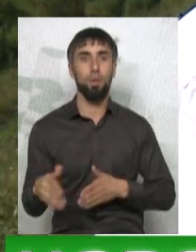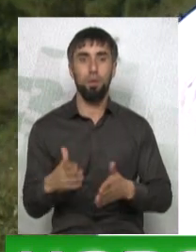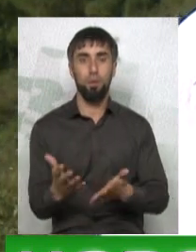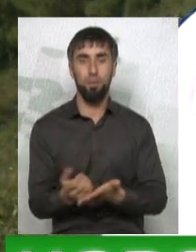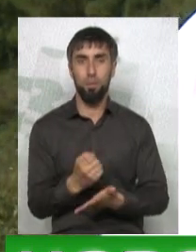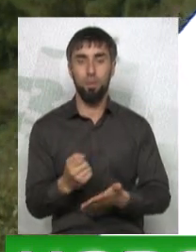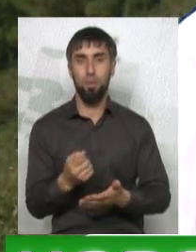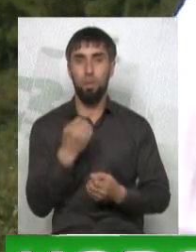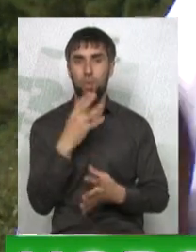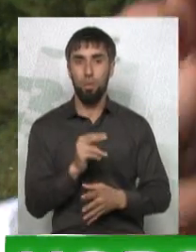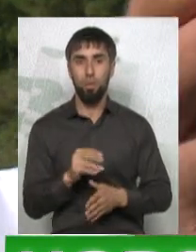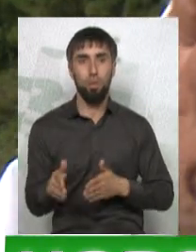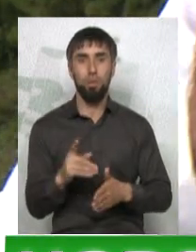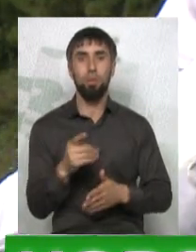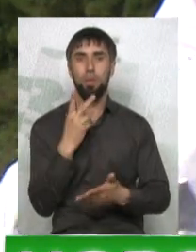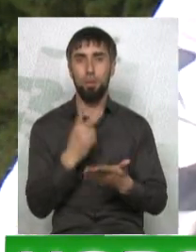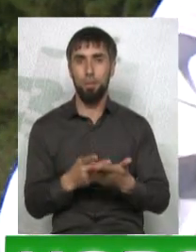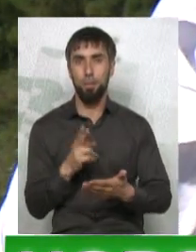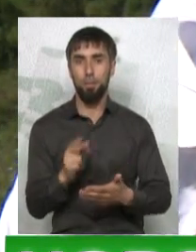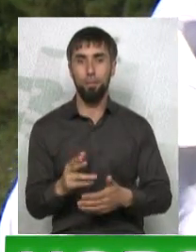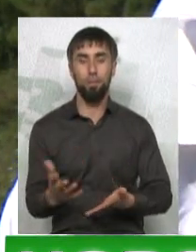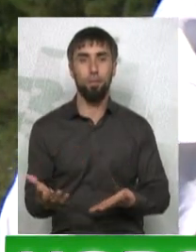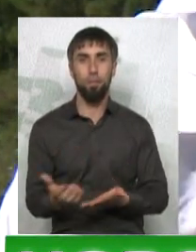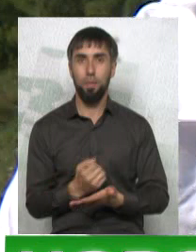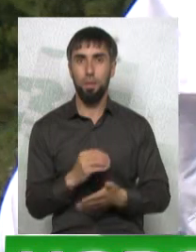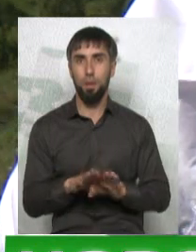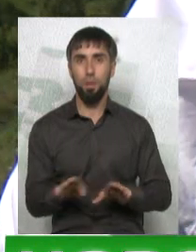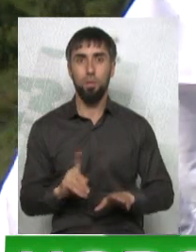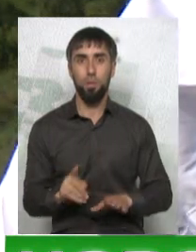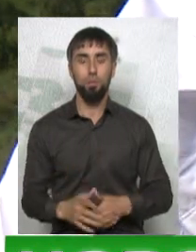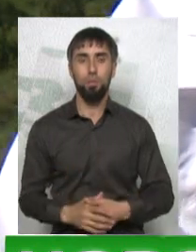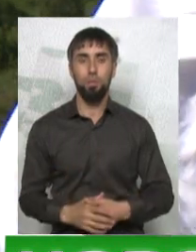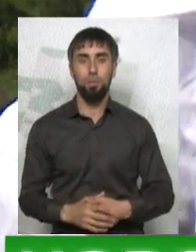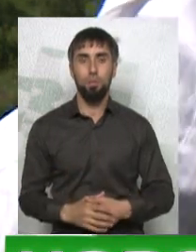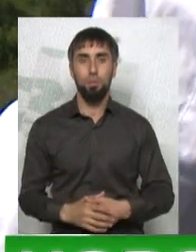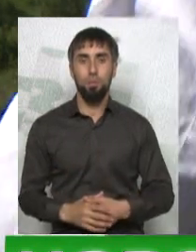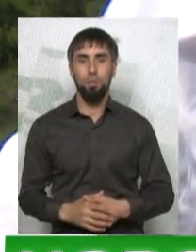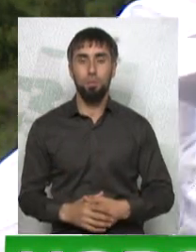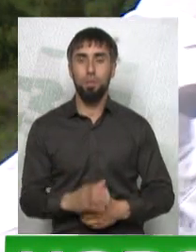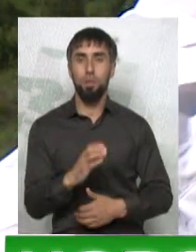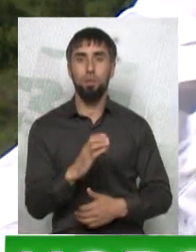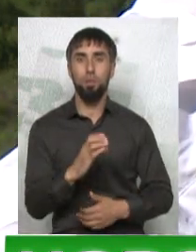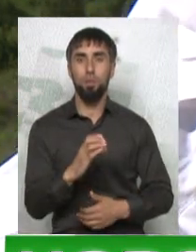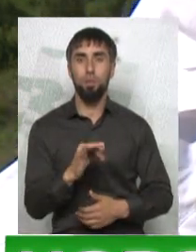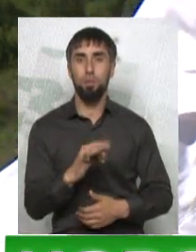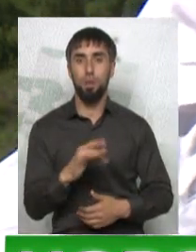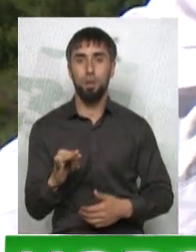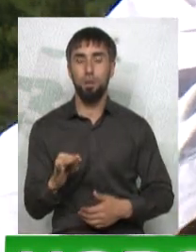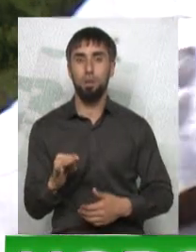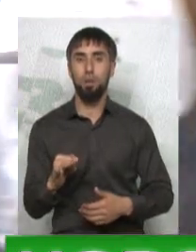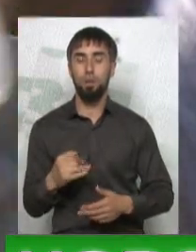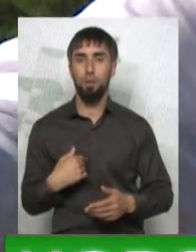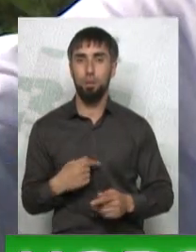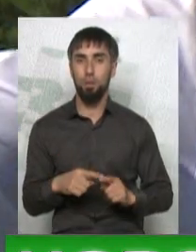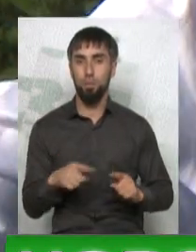получилась, хорошая дорога. Потому что, смотрите, что получилось. Получилось так, что мы на Сурхахи выполнили работу, дорогу сделали.